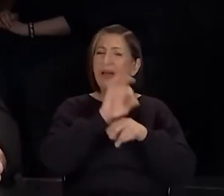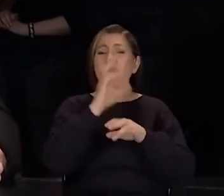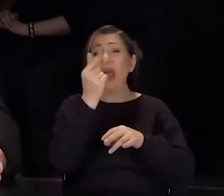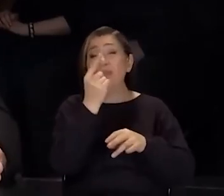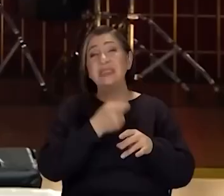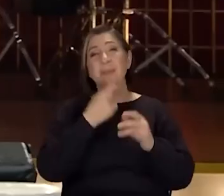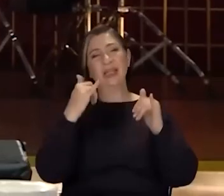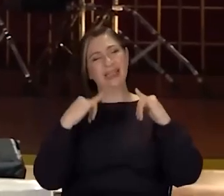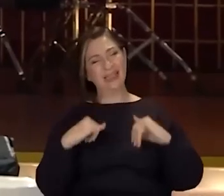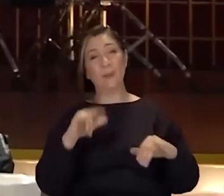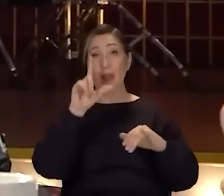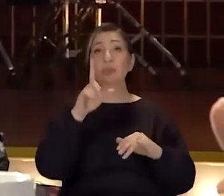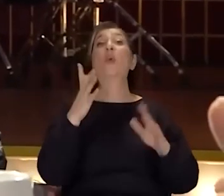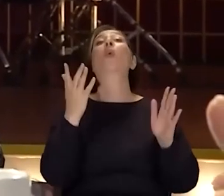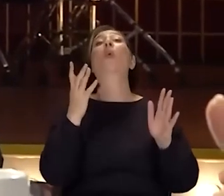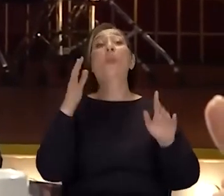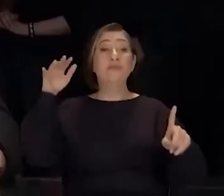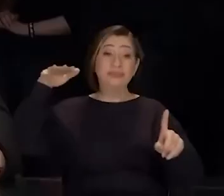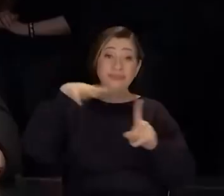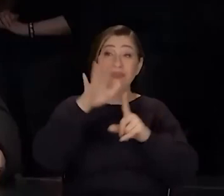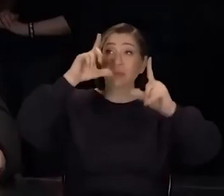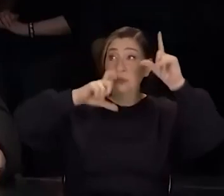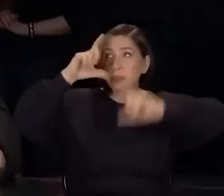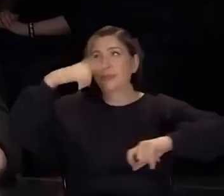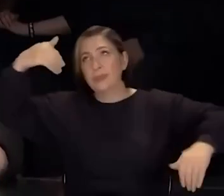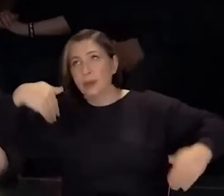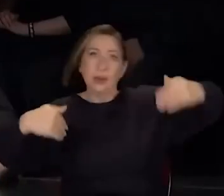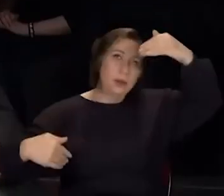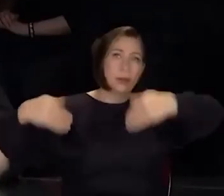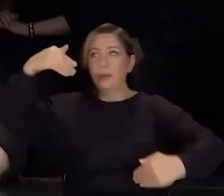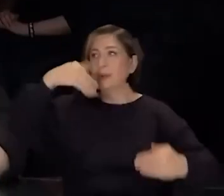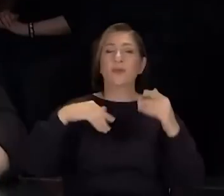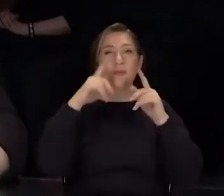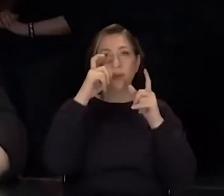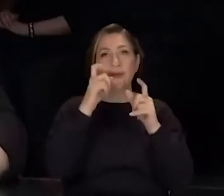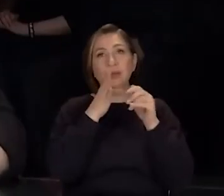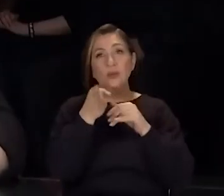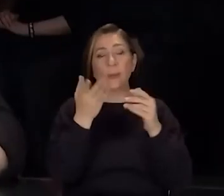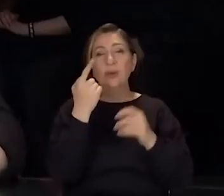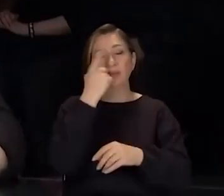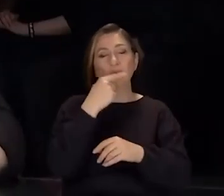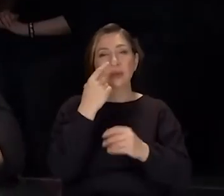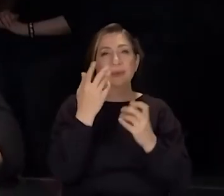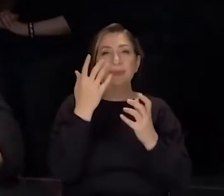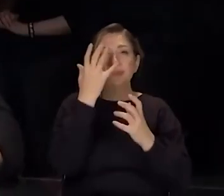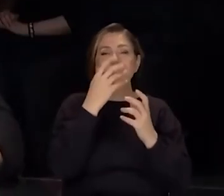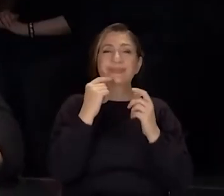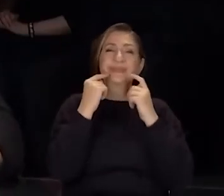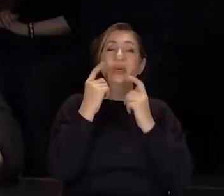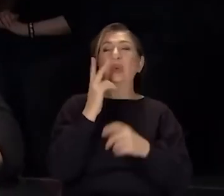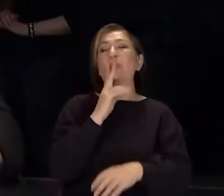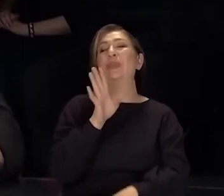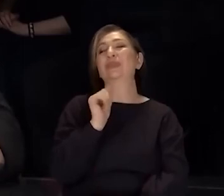insanın. Evet. Ama yok yani böyle bir şey yok. Hiç de olmuyor. Yani tamam fotoğrafa çıkıyorsunuz. Suratınız şey oluyor bir